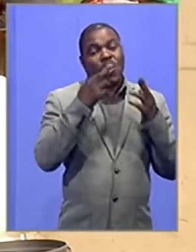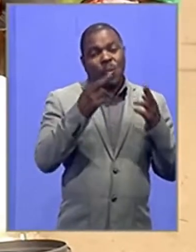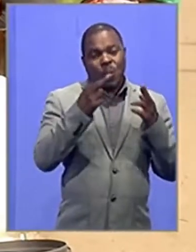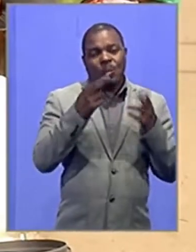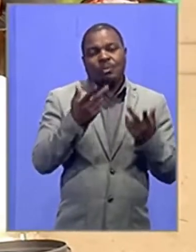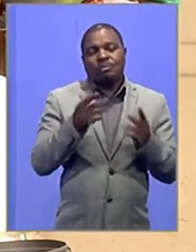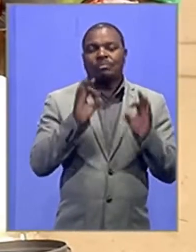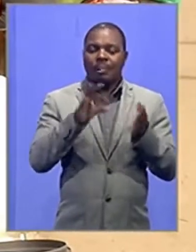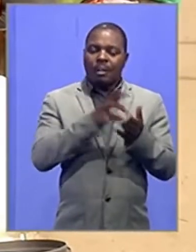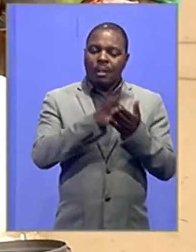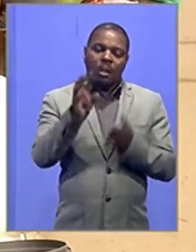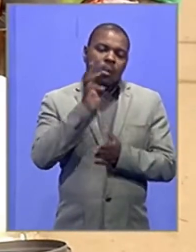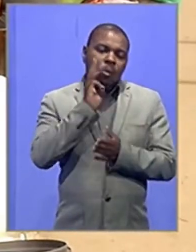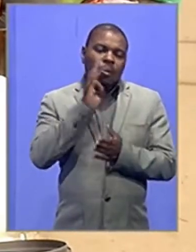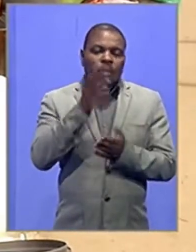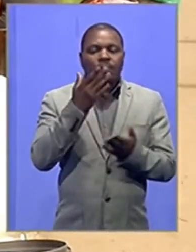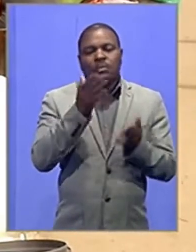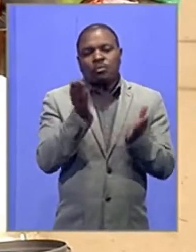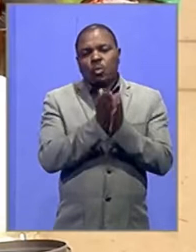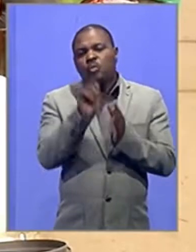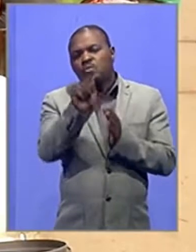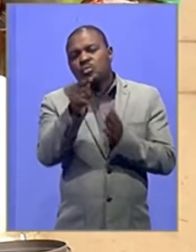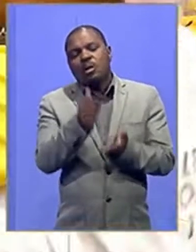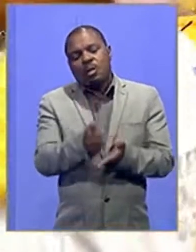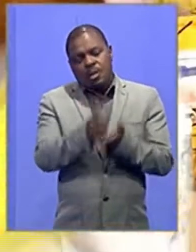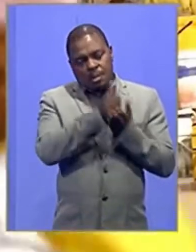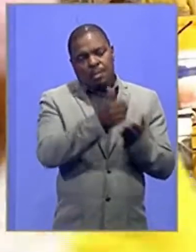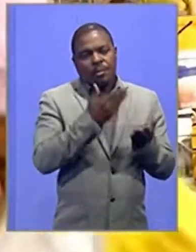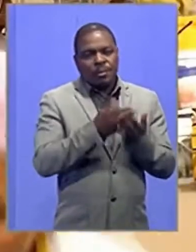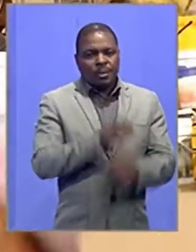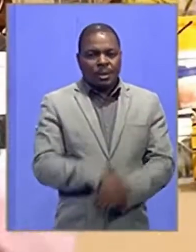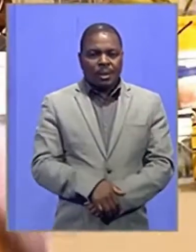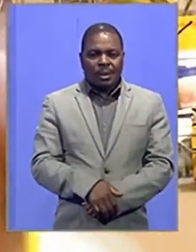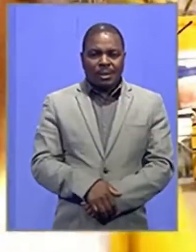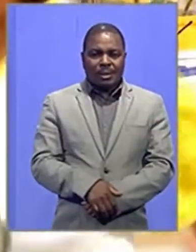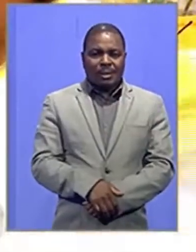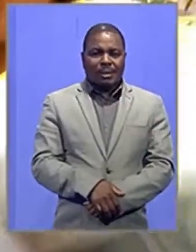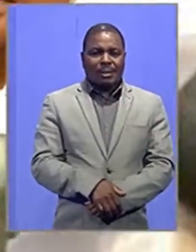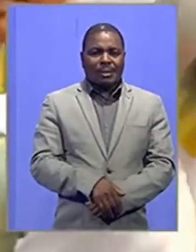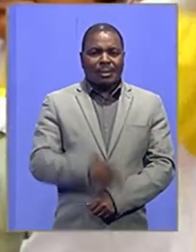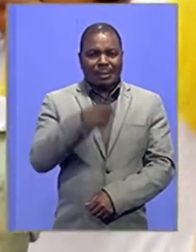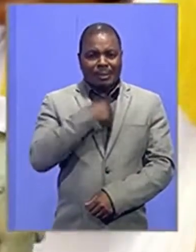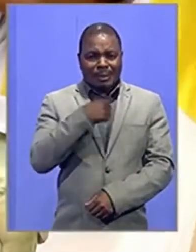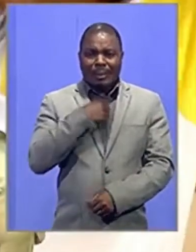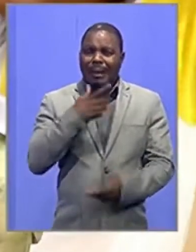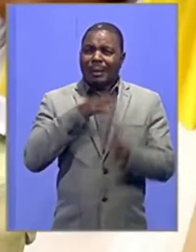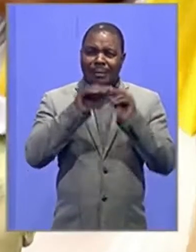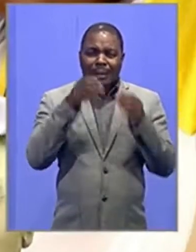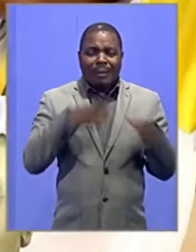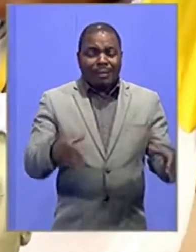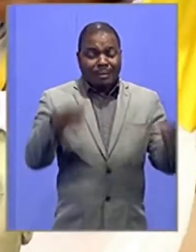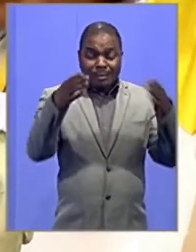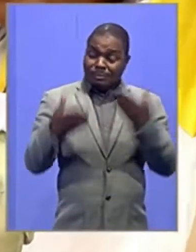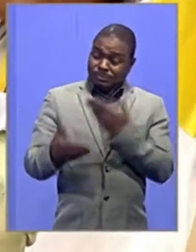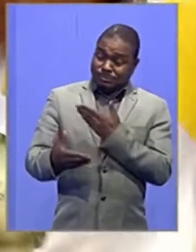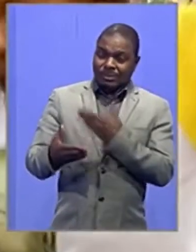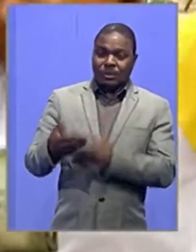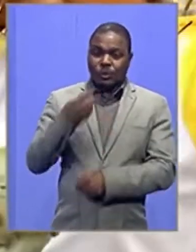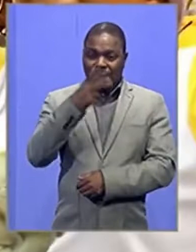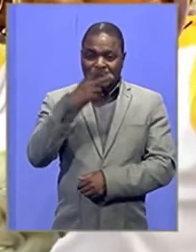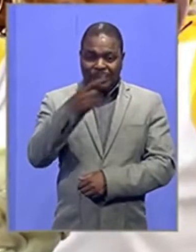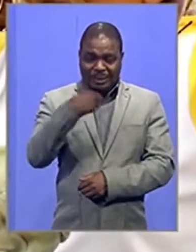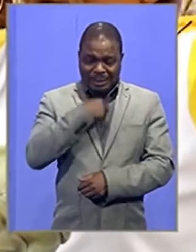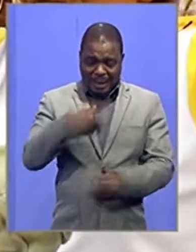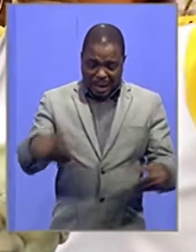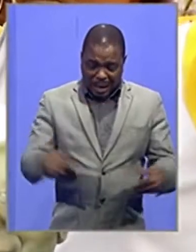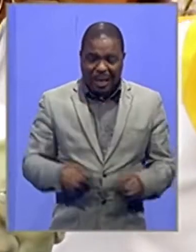ya metsi a phepa kwa sekolong sengwe mo kgaolong ya bona. Go di emela go e go gotle ke itsedile. Ke tshwere